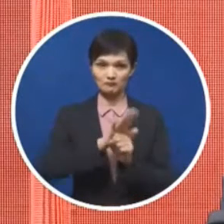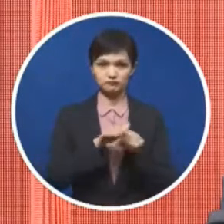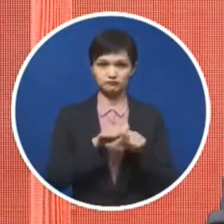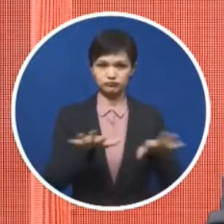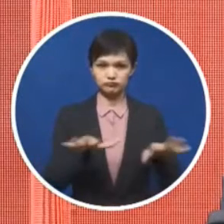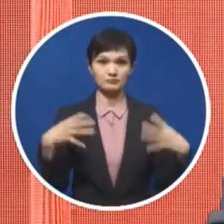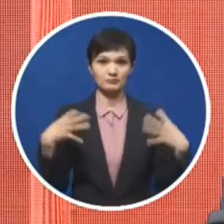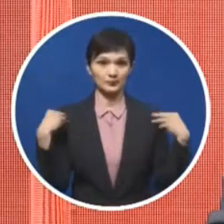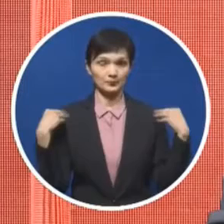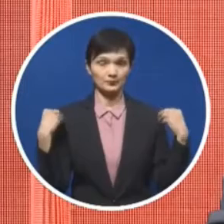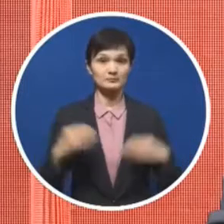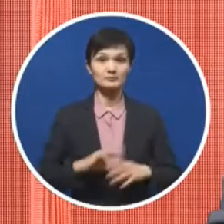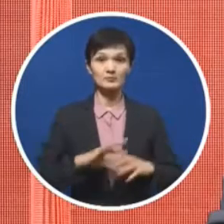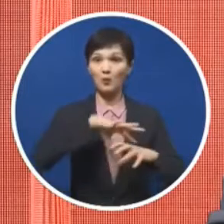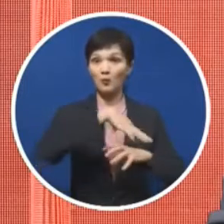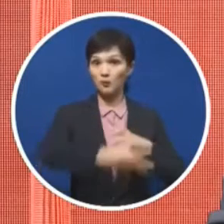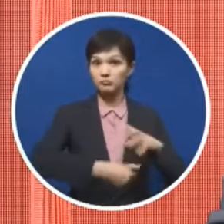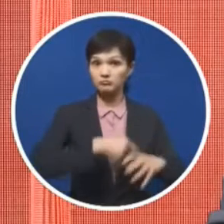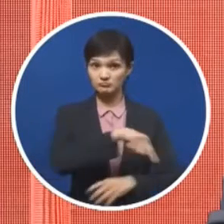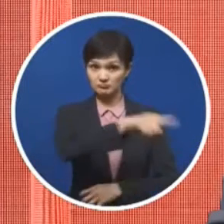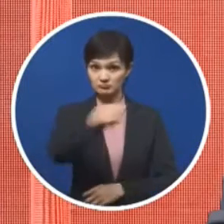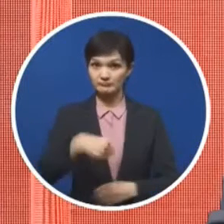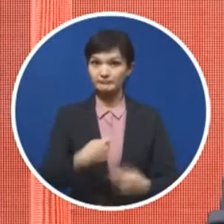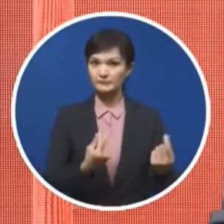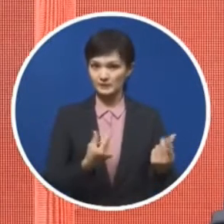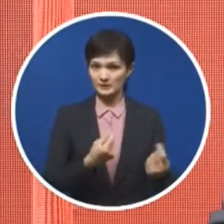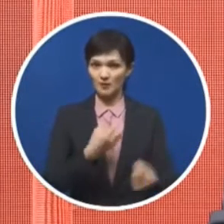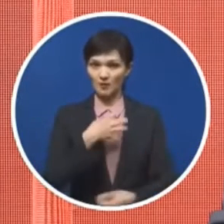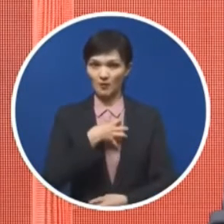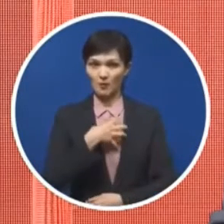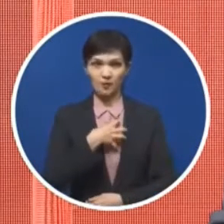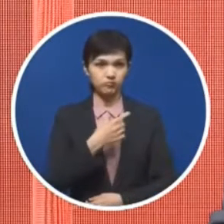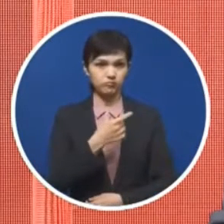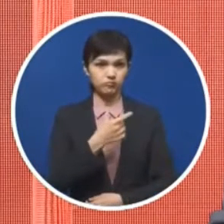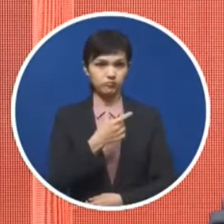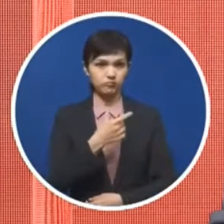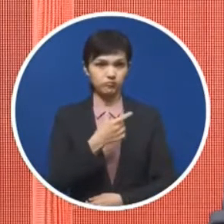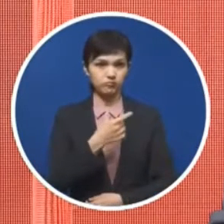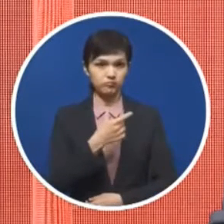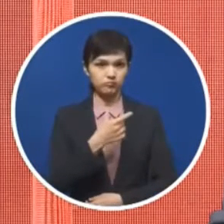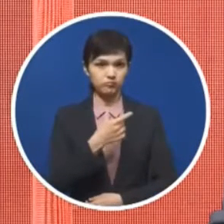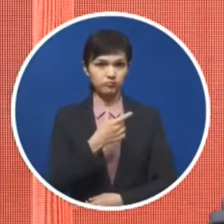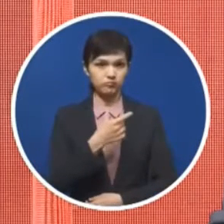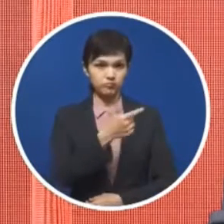国际的疫情依然险峻，行政院决定